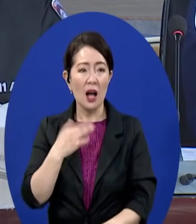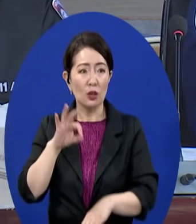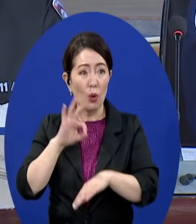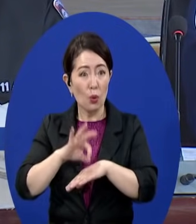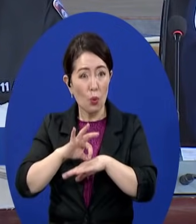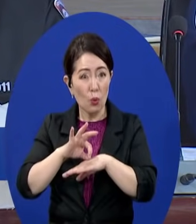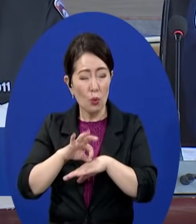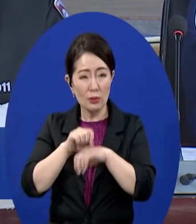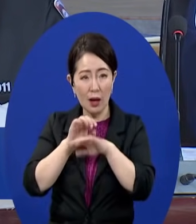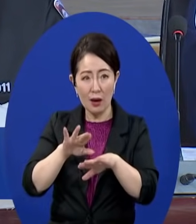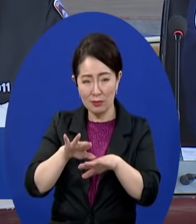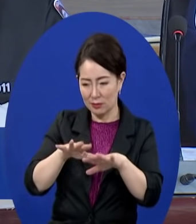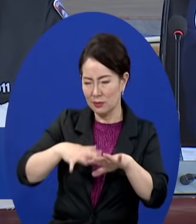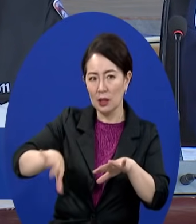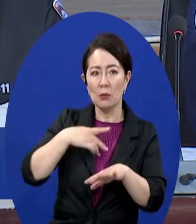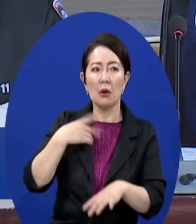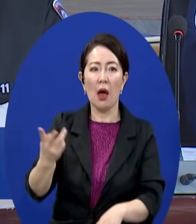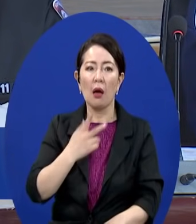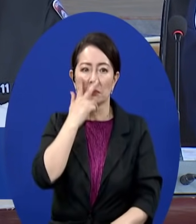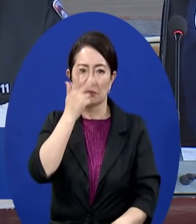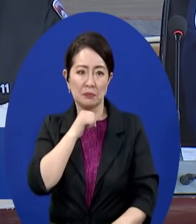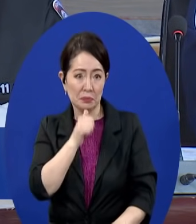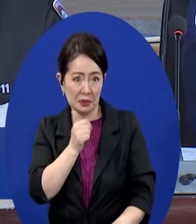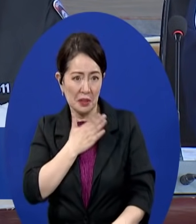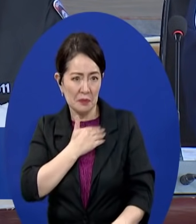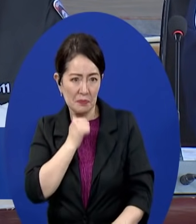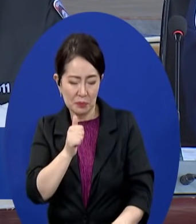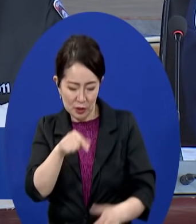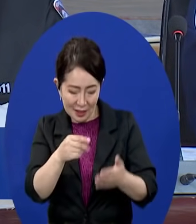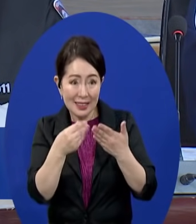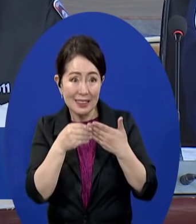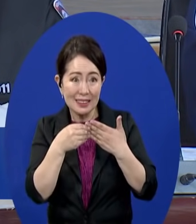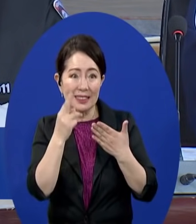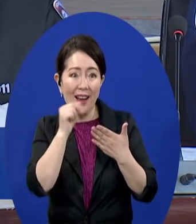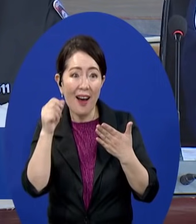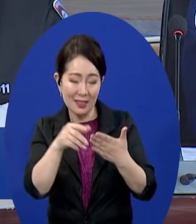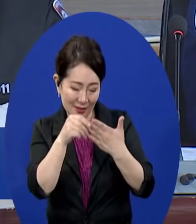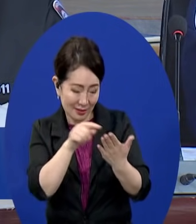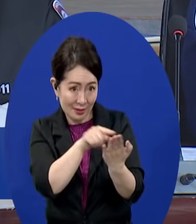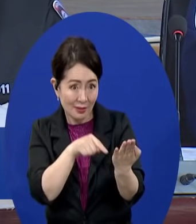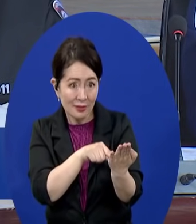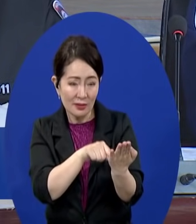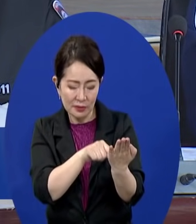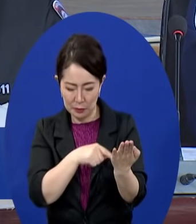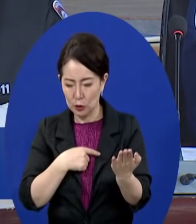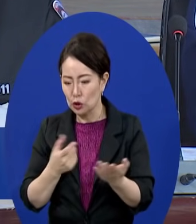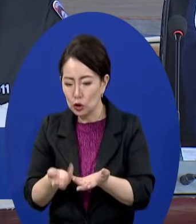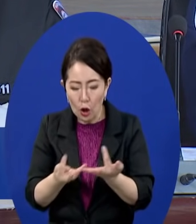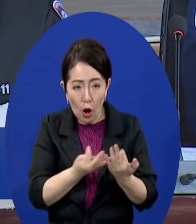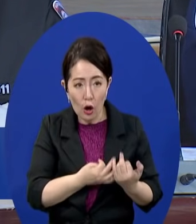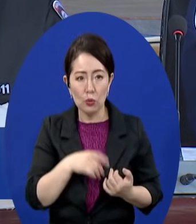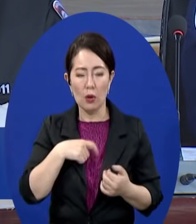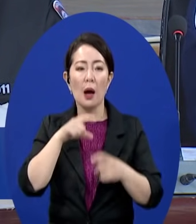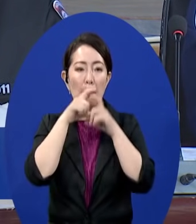дамжихад энэ бол амьсгалж байгаа биш, амьтай биш. Зөвхөн цаас энийг тоолж байгаа хүмүүс өөрсдөө масктай,